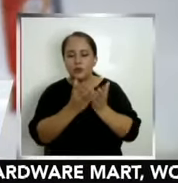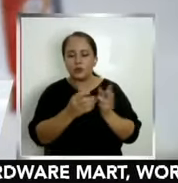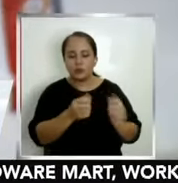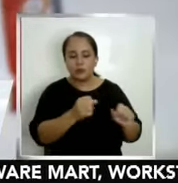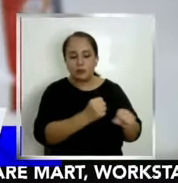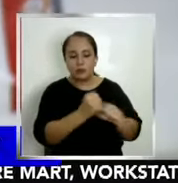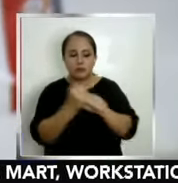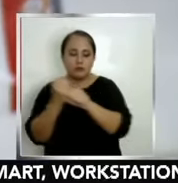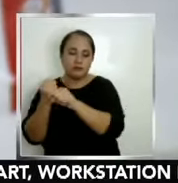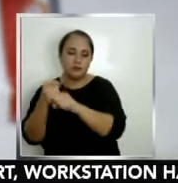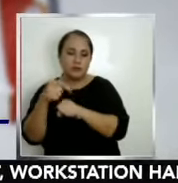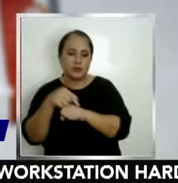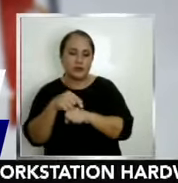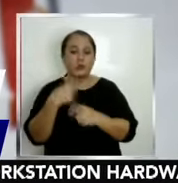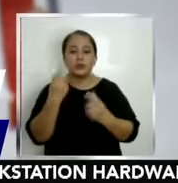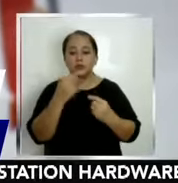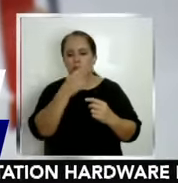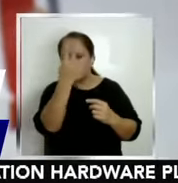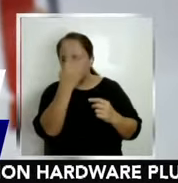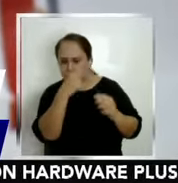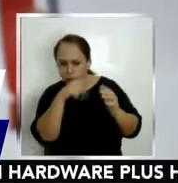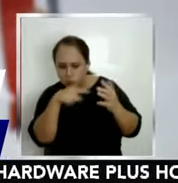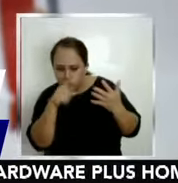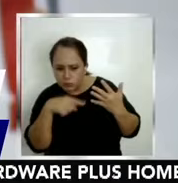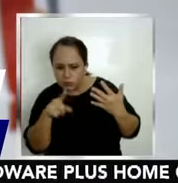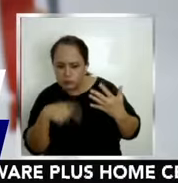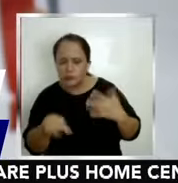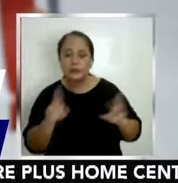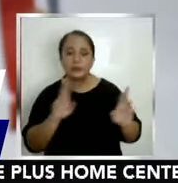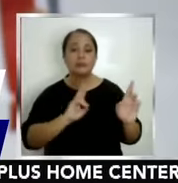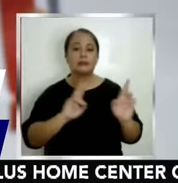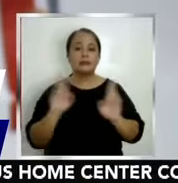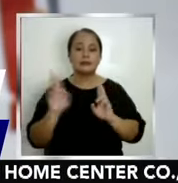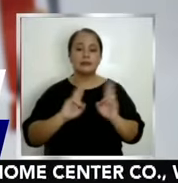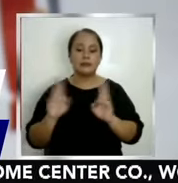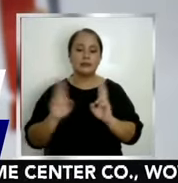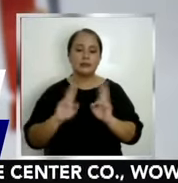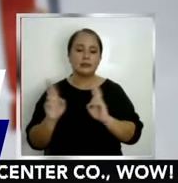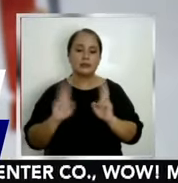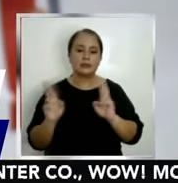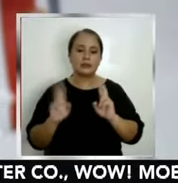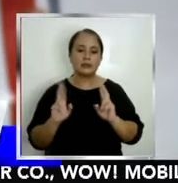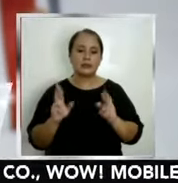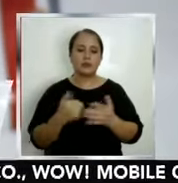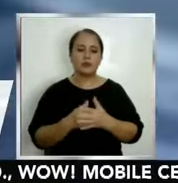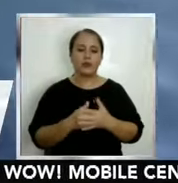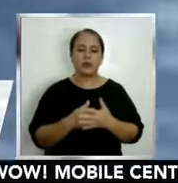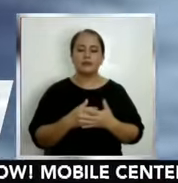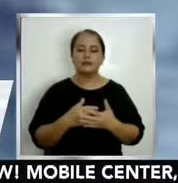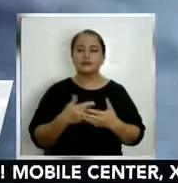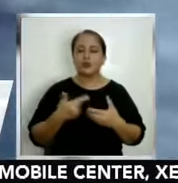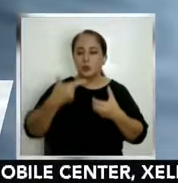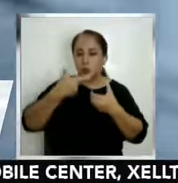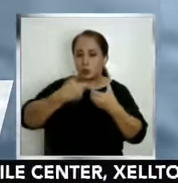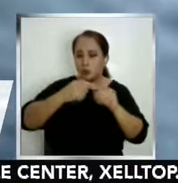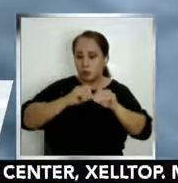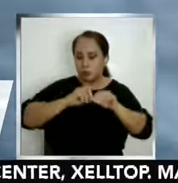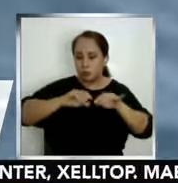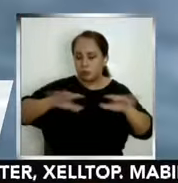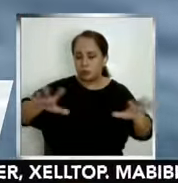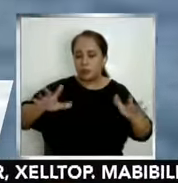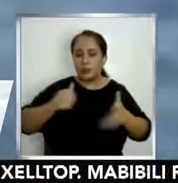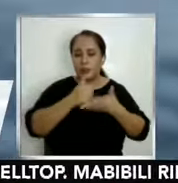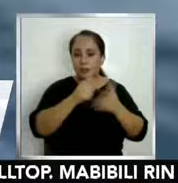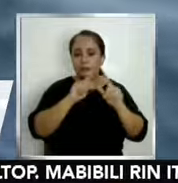Magdadive para matingnan kung may leak. Pat nakaready yung ating mga oil spill response team just in case. Pero kabado pa rin ang lokal